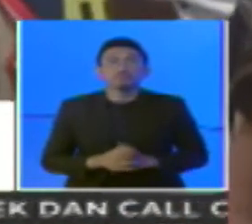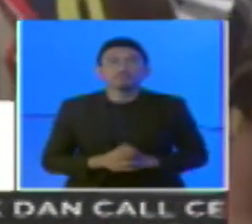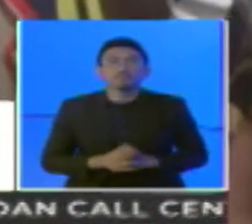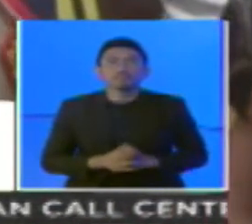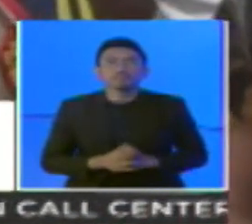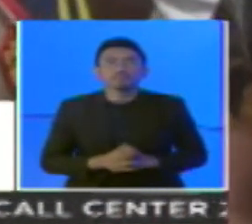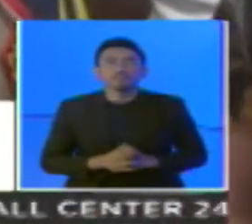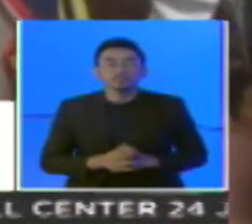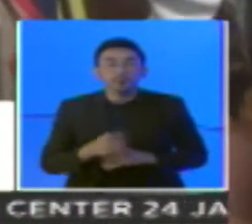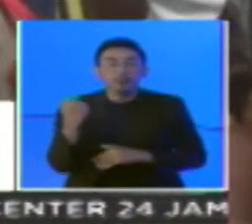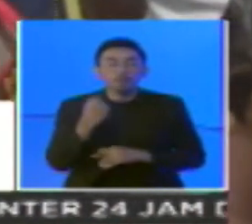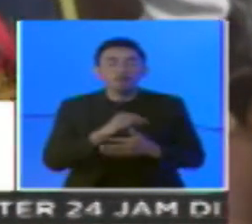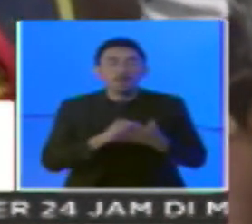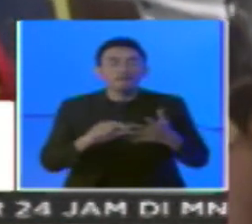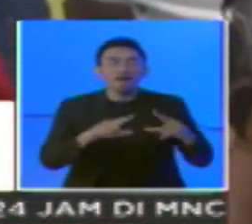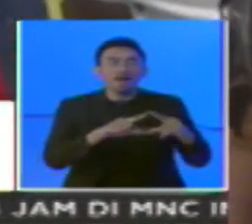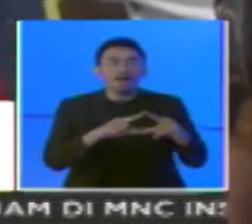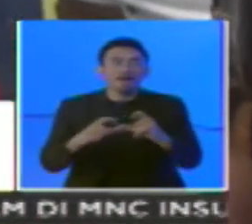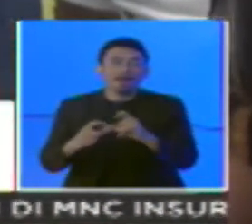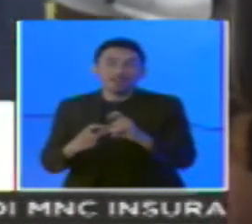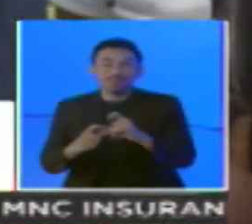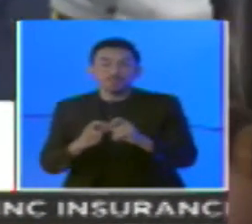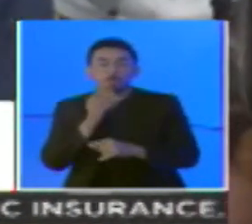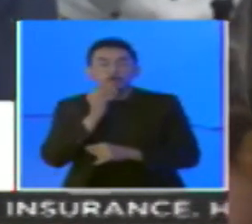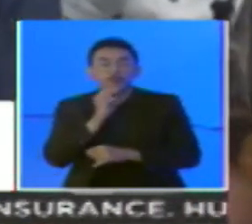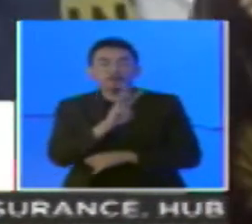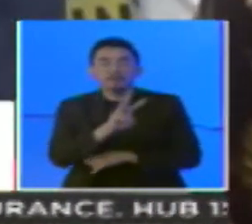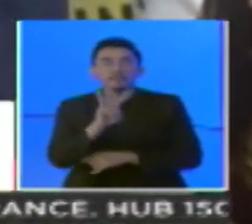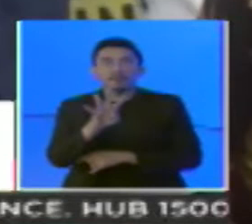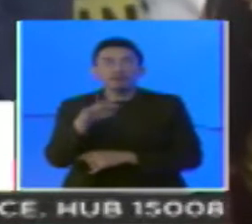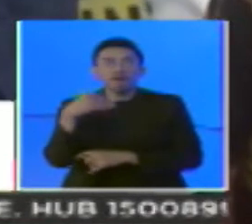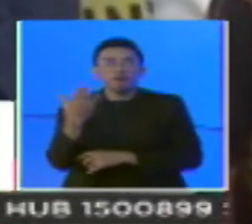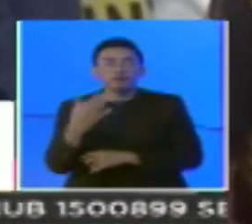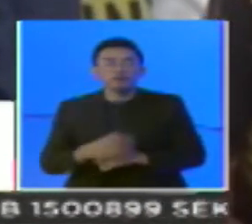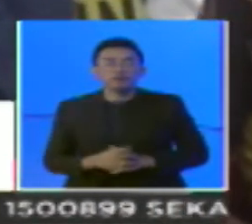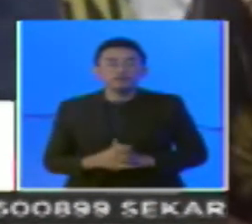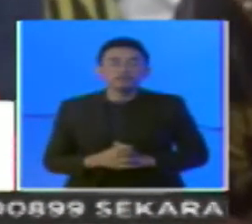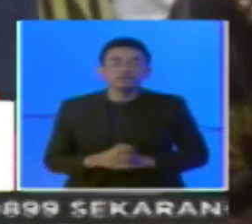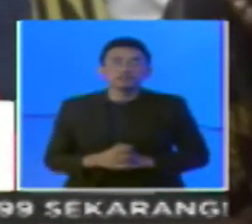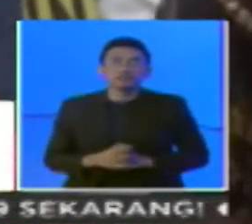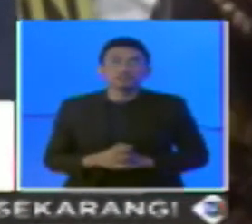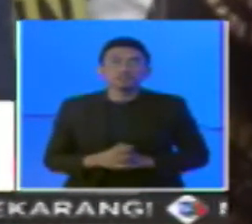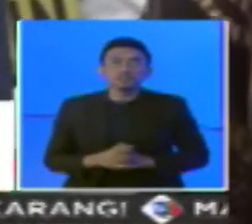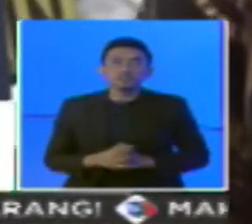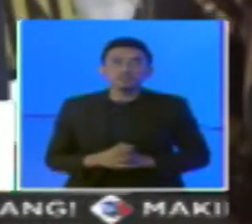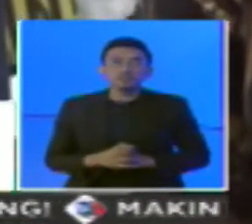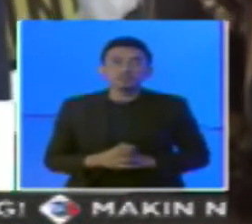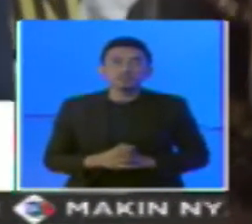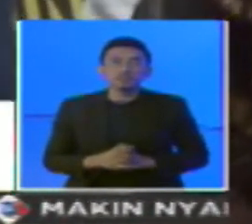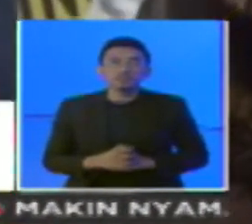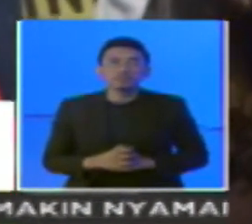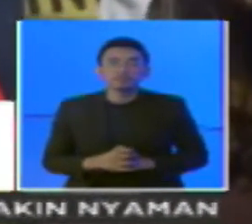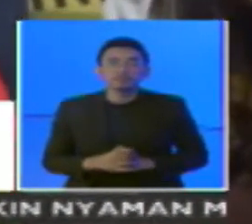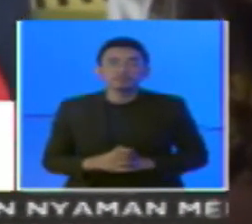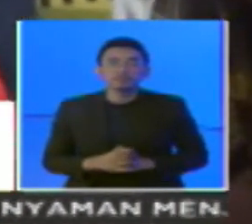inisial AS, umur 34 tahun. Pelaku ini adalah salah satu pengemudi